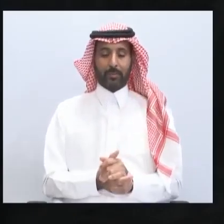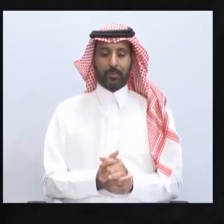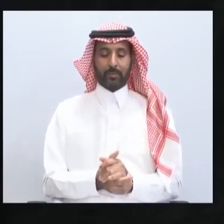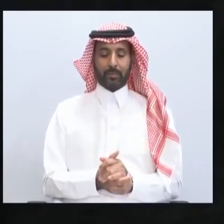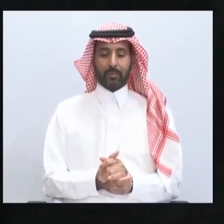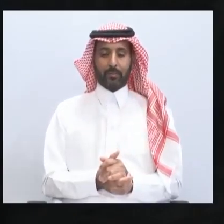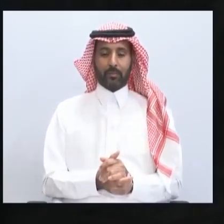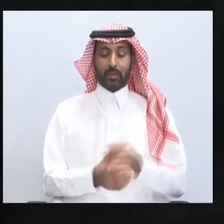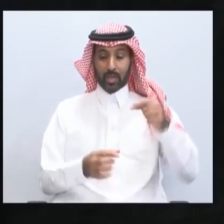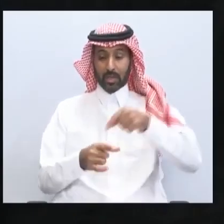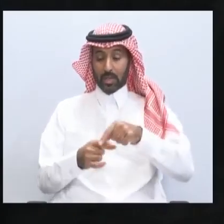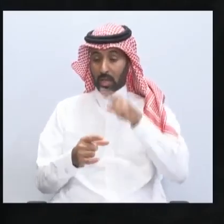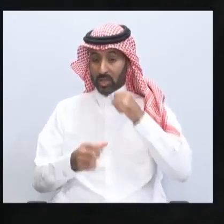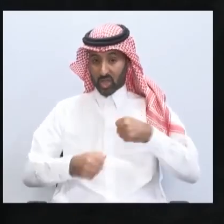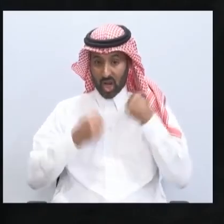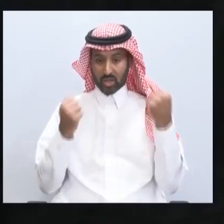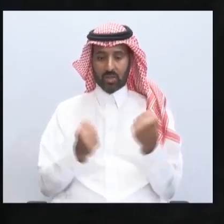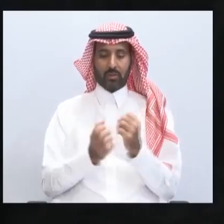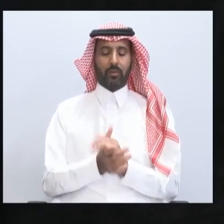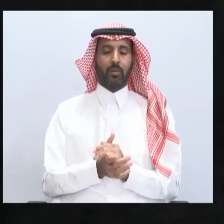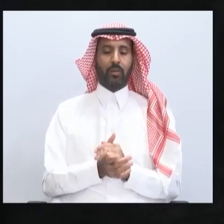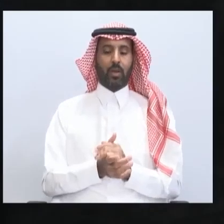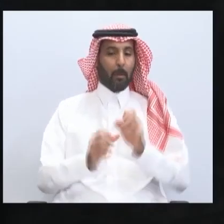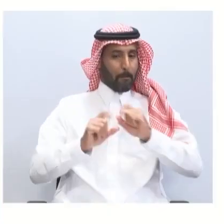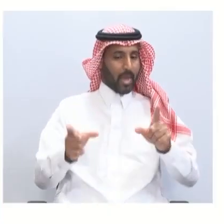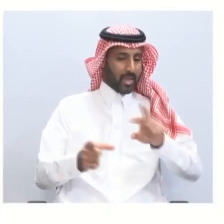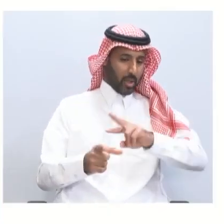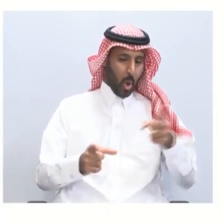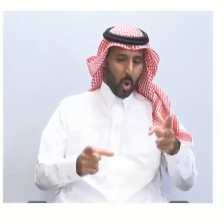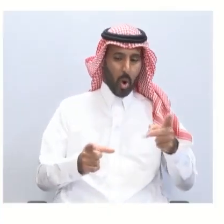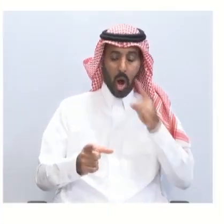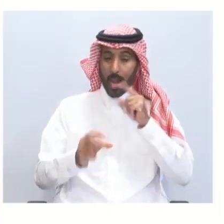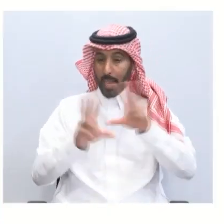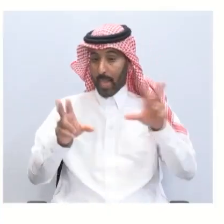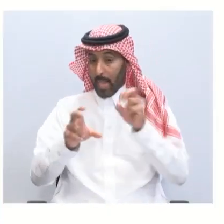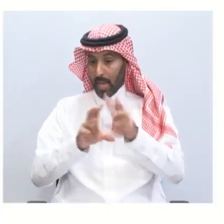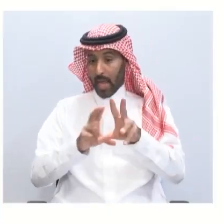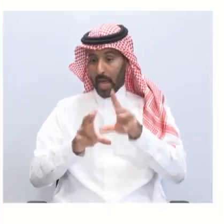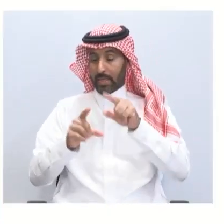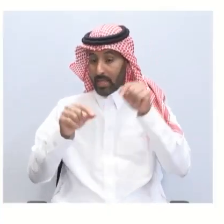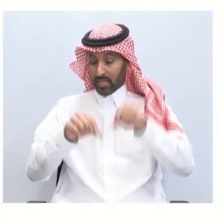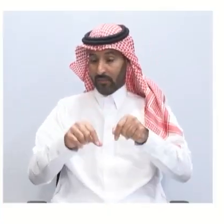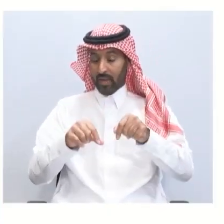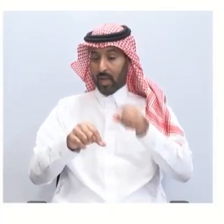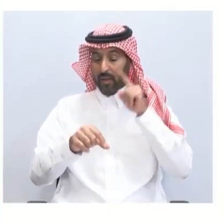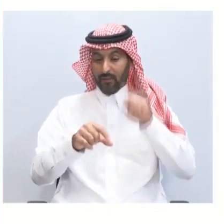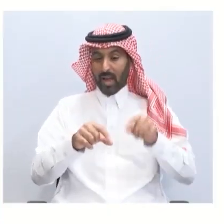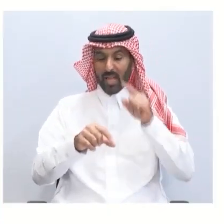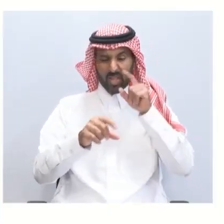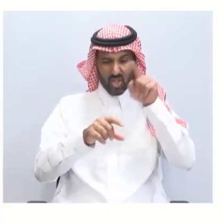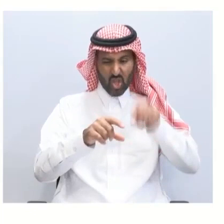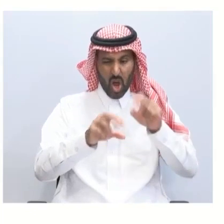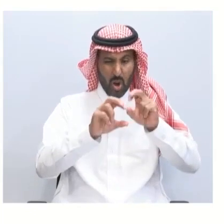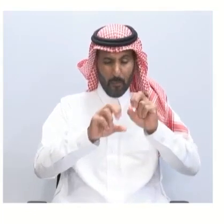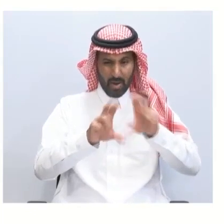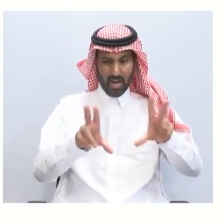النقرات لدينا نشاط بين نوع الاعلانات التي يوجد بها حاله طعم